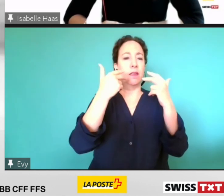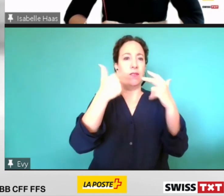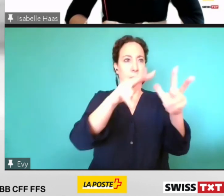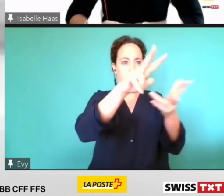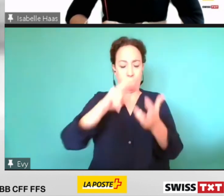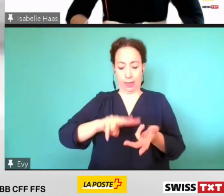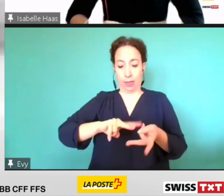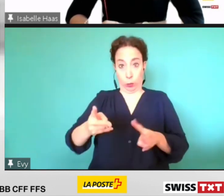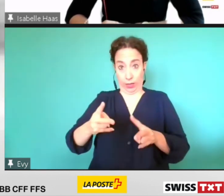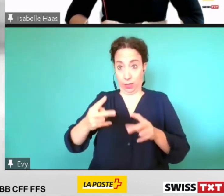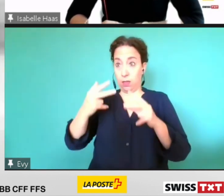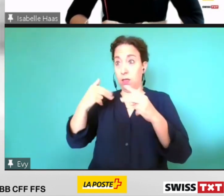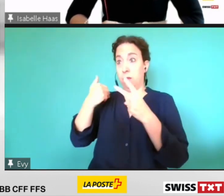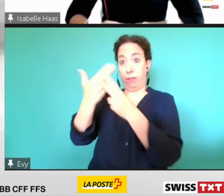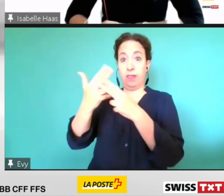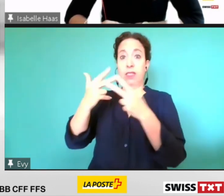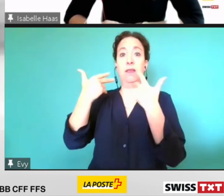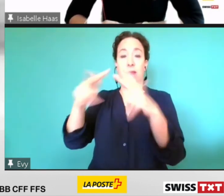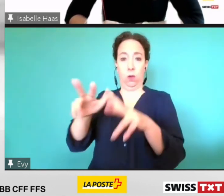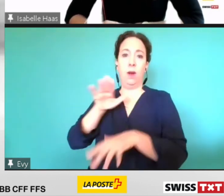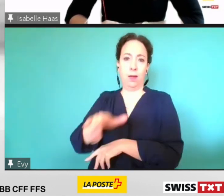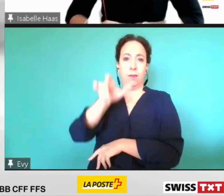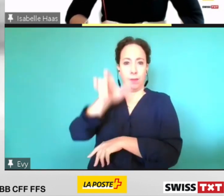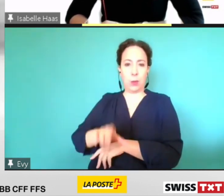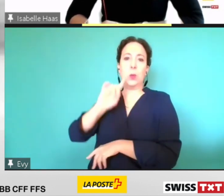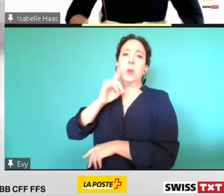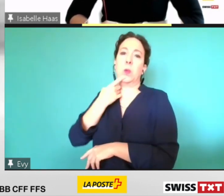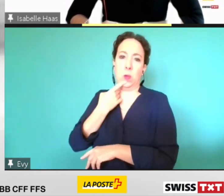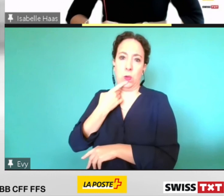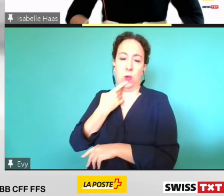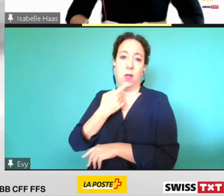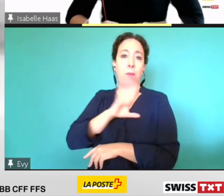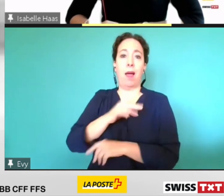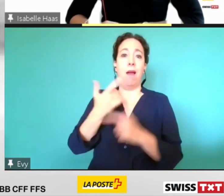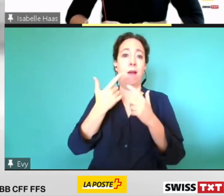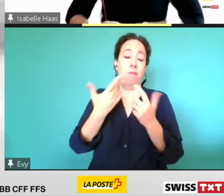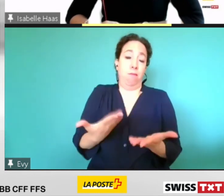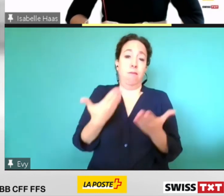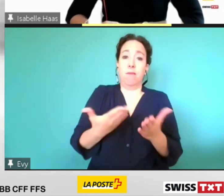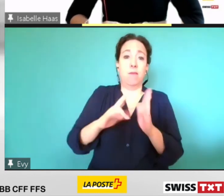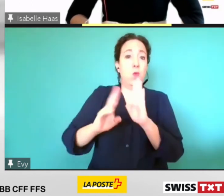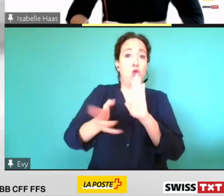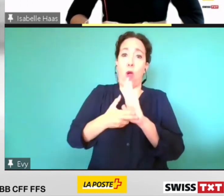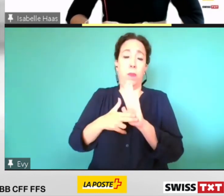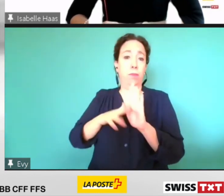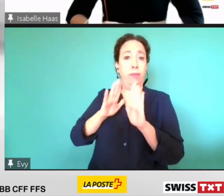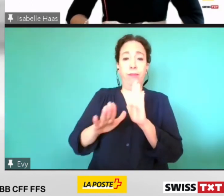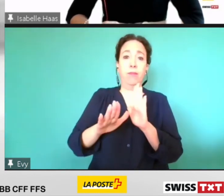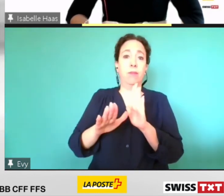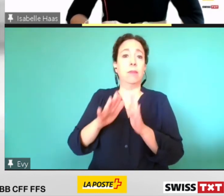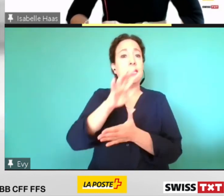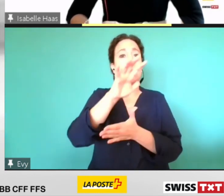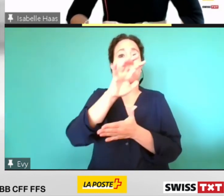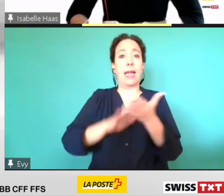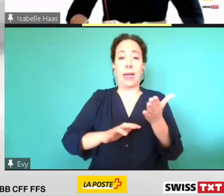est assurée par des traducteurs sourds, ce qui correspond à la norme actuelle pour la traduction de textes